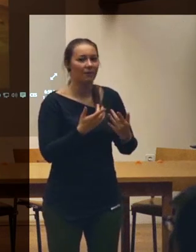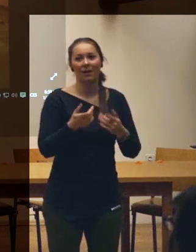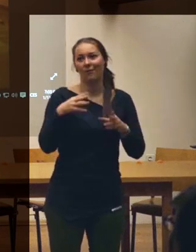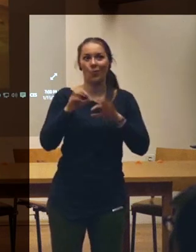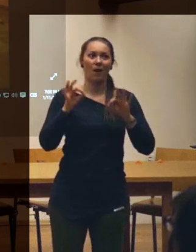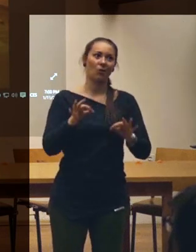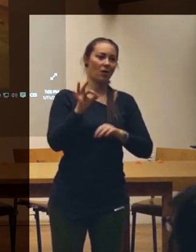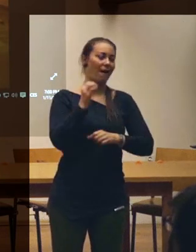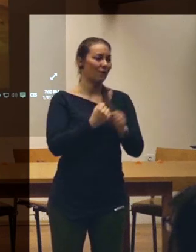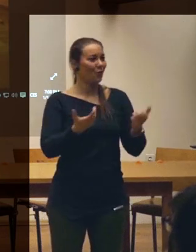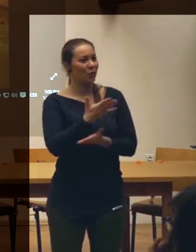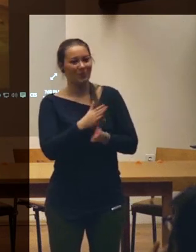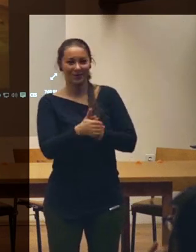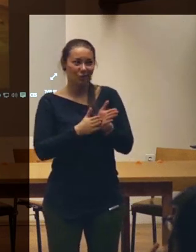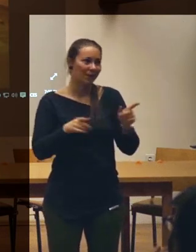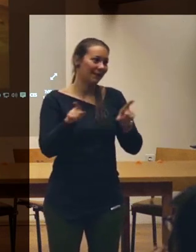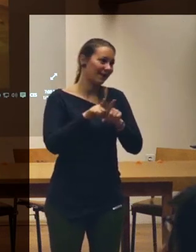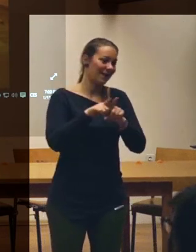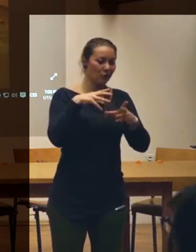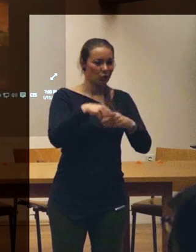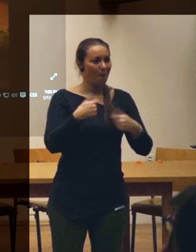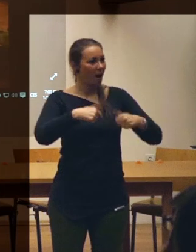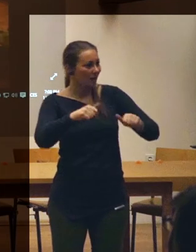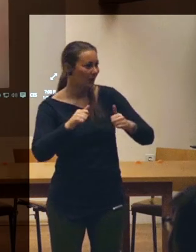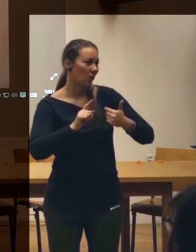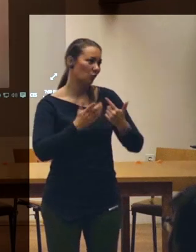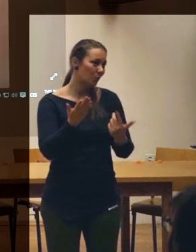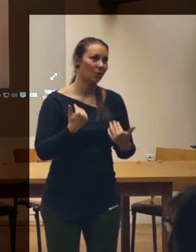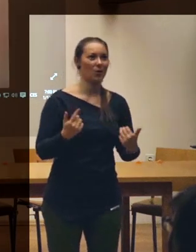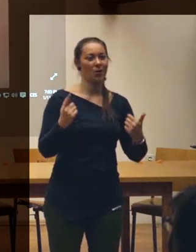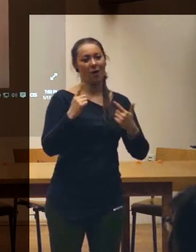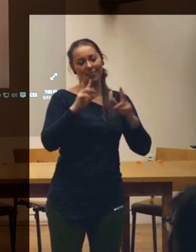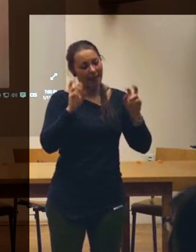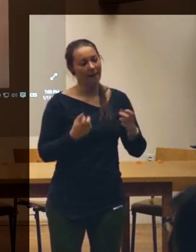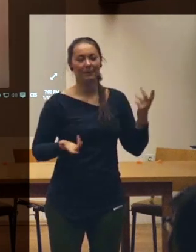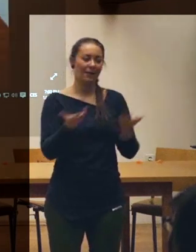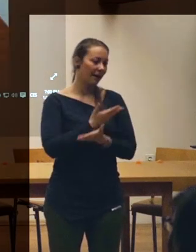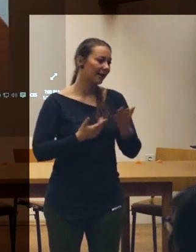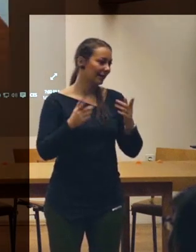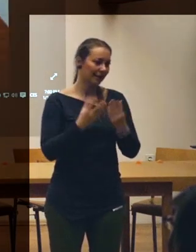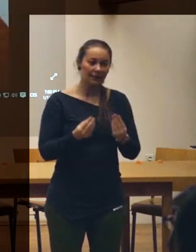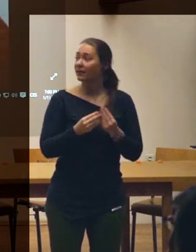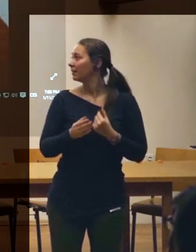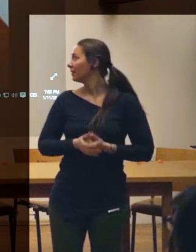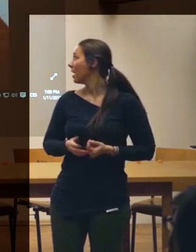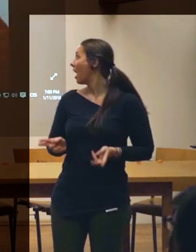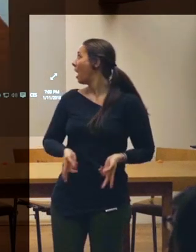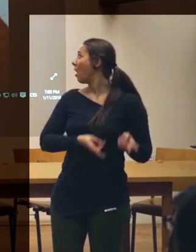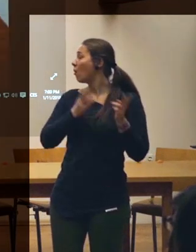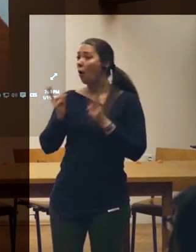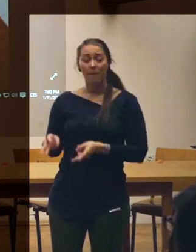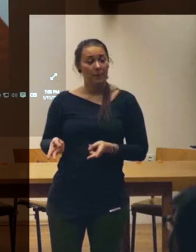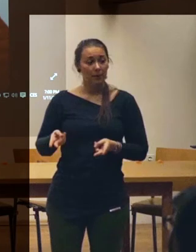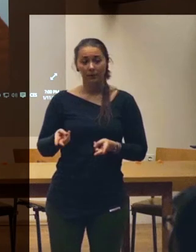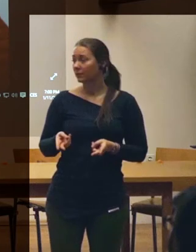o tom, ako môžeme spolupracovať, keď sa nám jedná o zdravie. A to sú ich bannery. A toto je